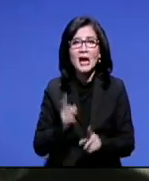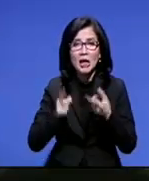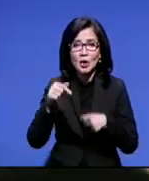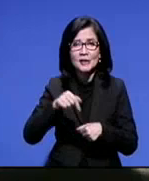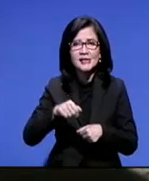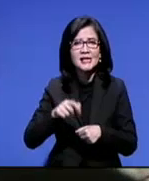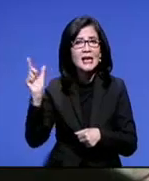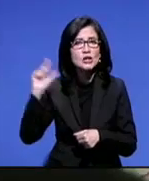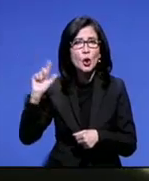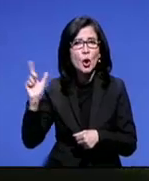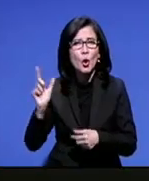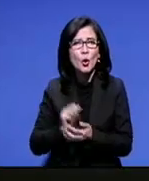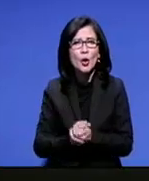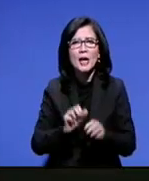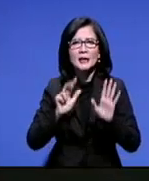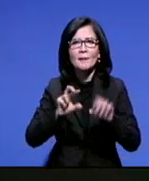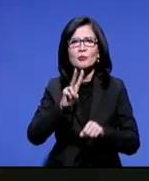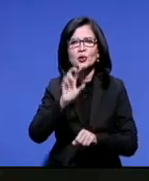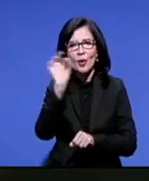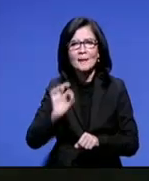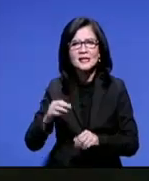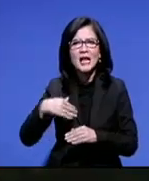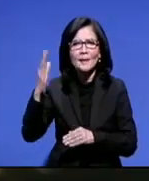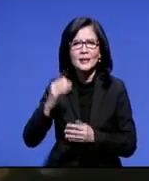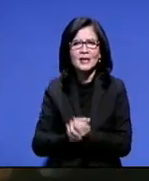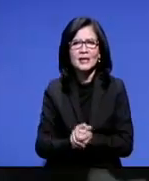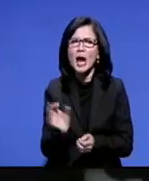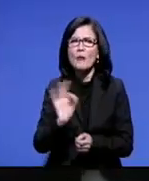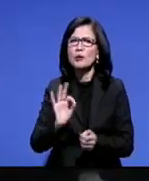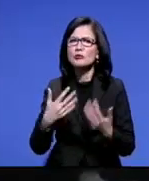kalau Solo ini 82% lebih lah. Tapi ini belum semua.